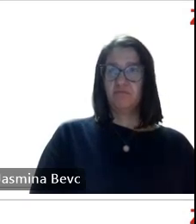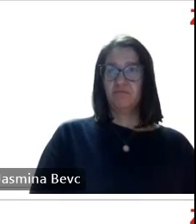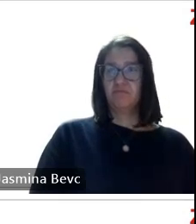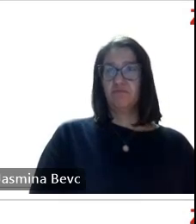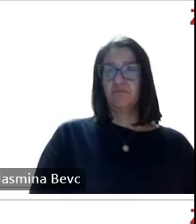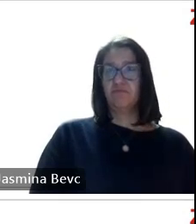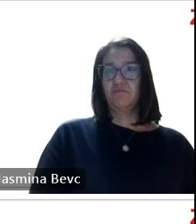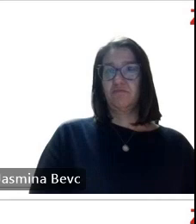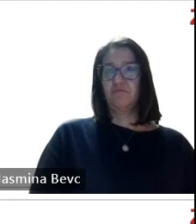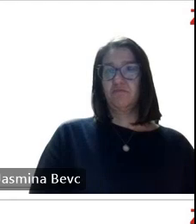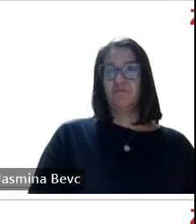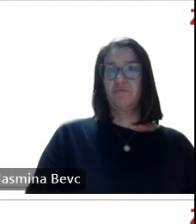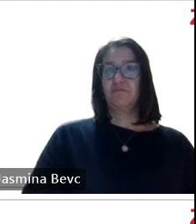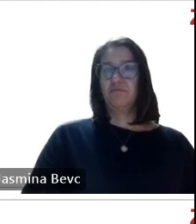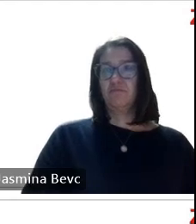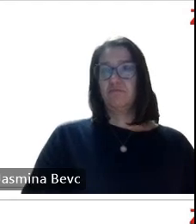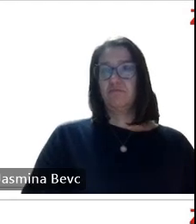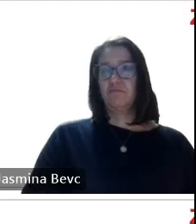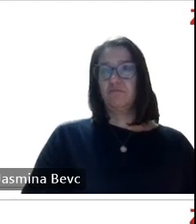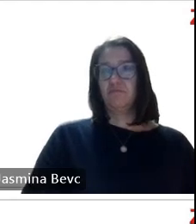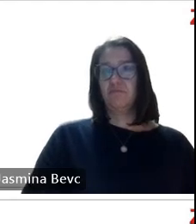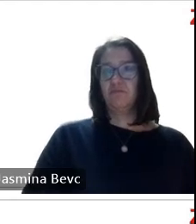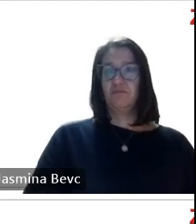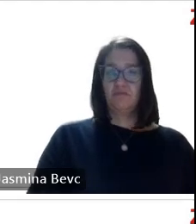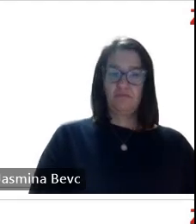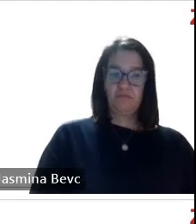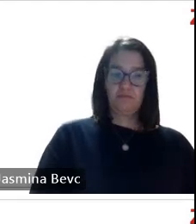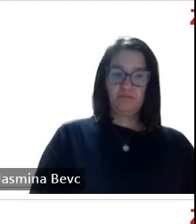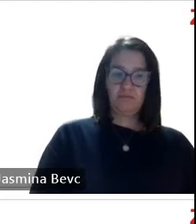pridejo na vrsto na koncu, zdaj pa